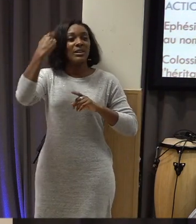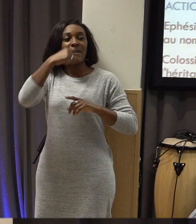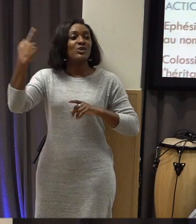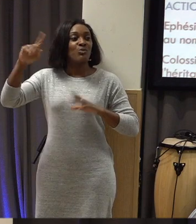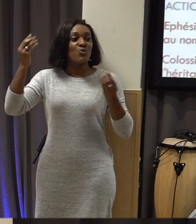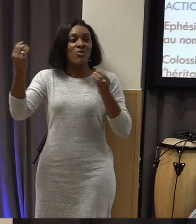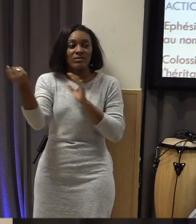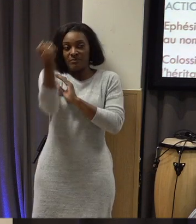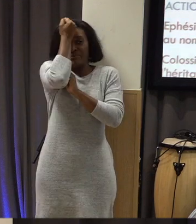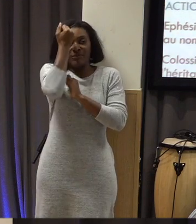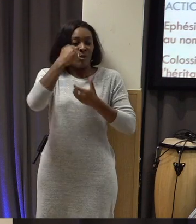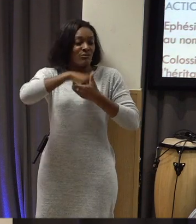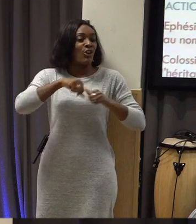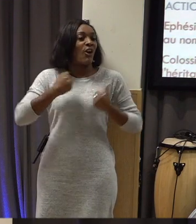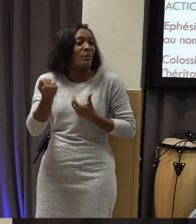Est-ce que vous voyez?